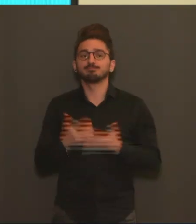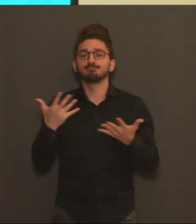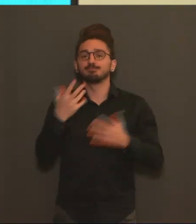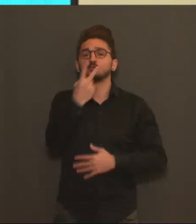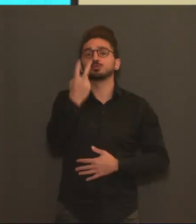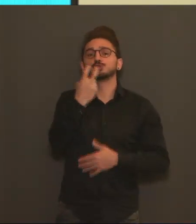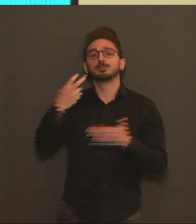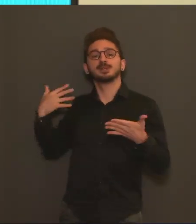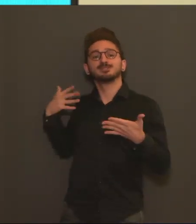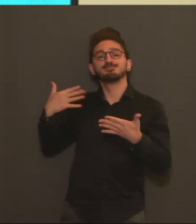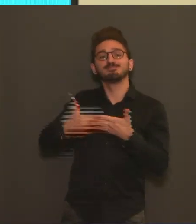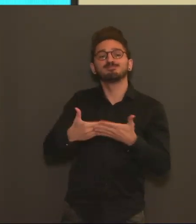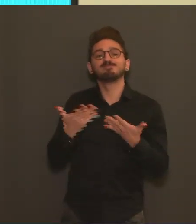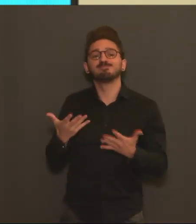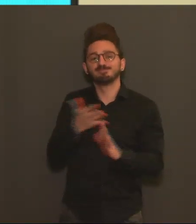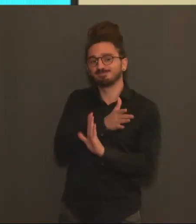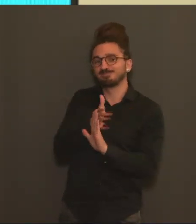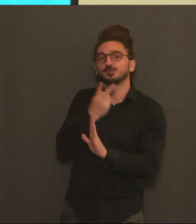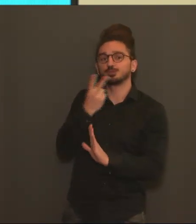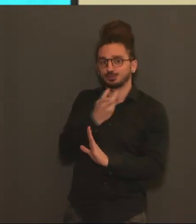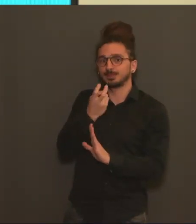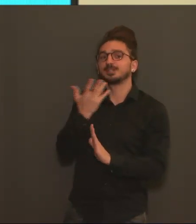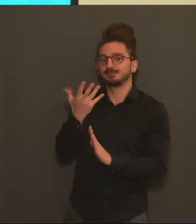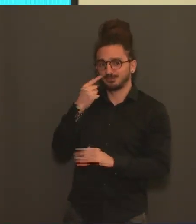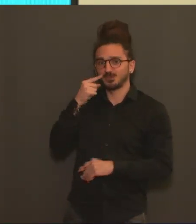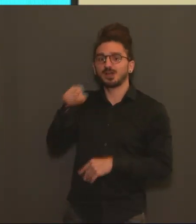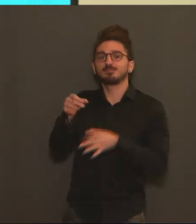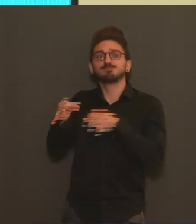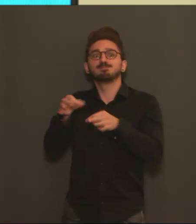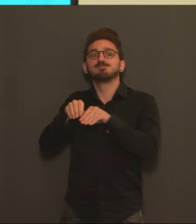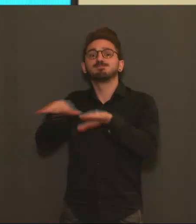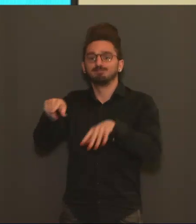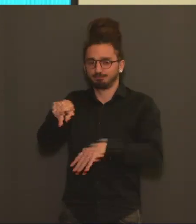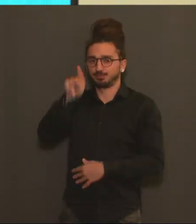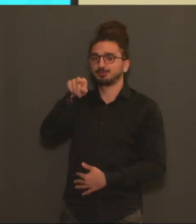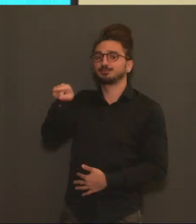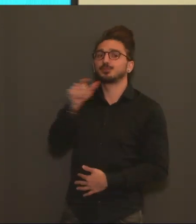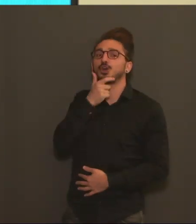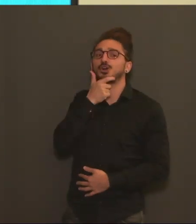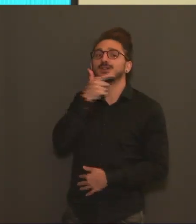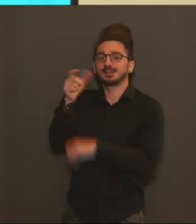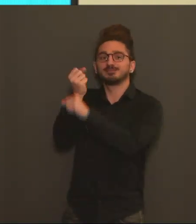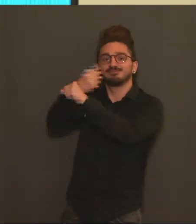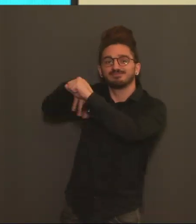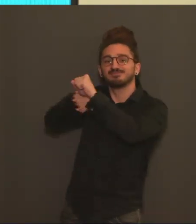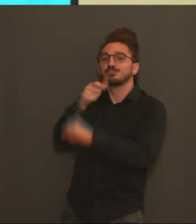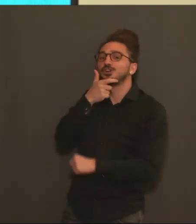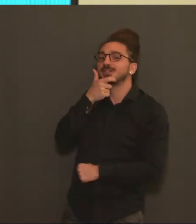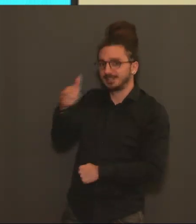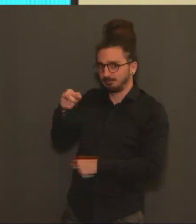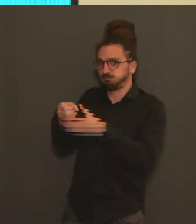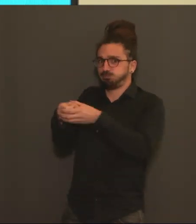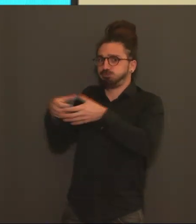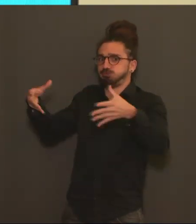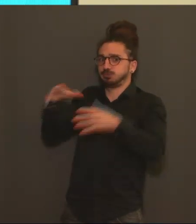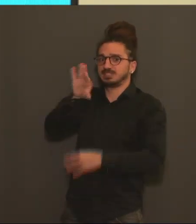souches circulantes qui sont le variant anglais, 51% en l'occurrence au moins, et qu'on a encore peu d'autres variants